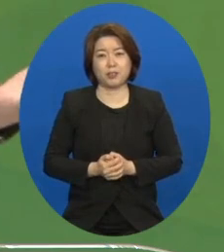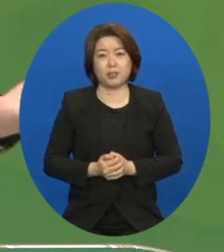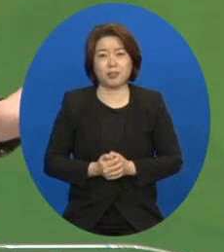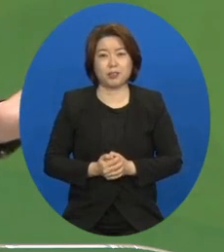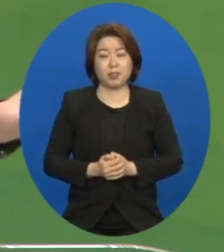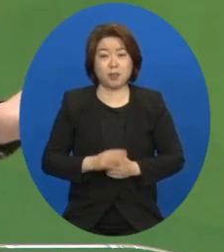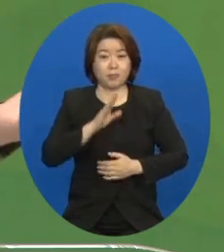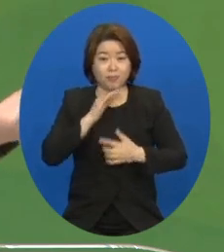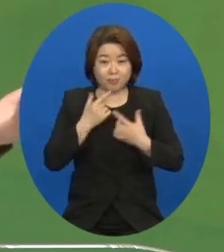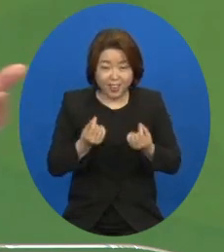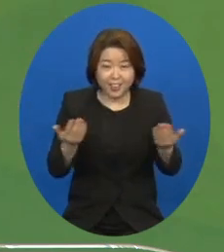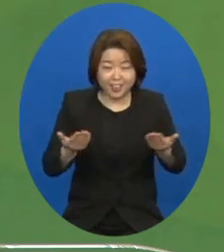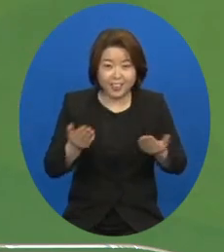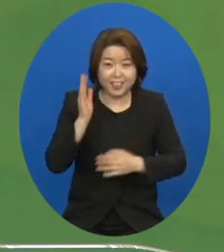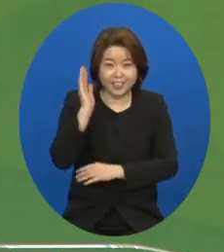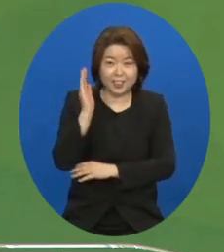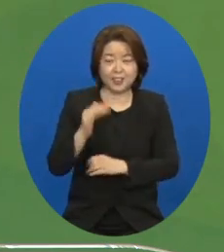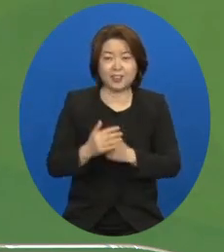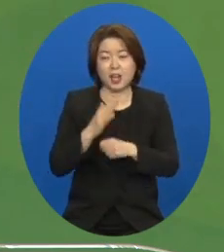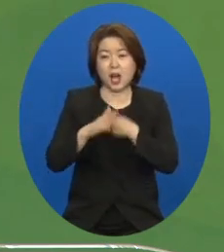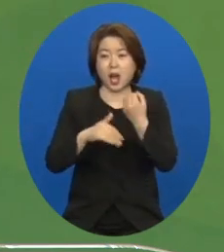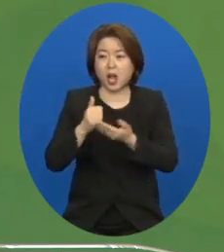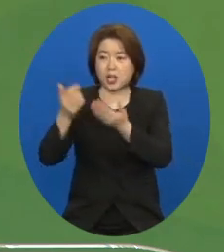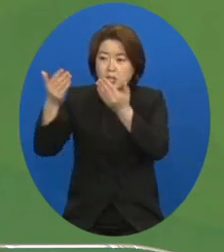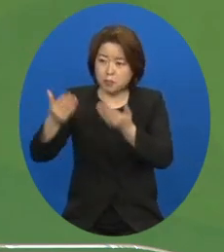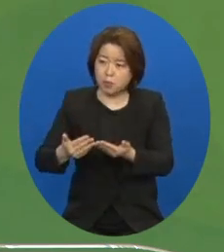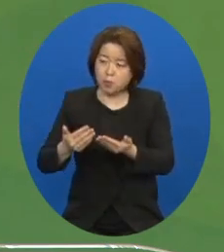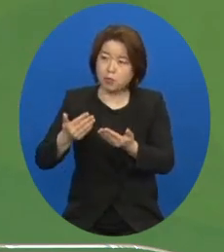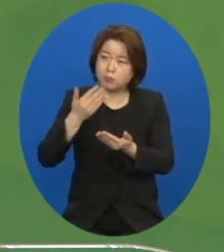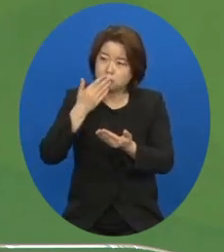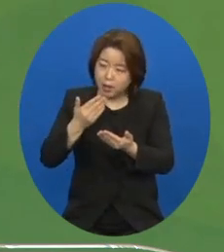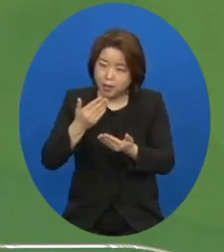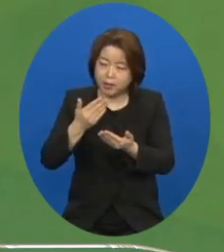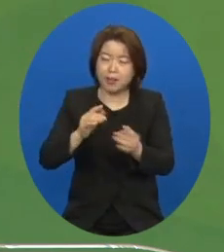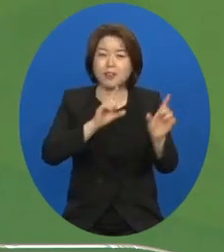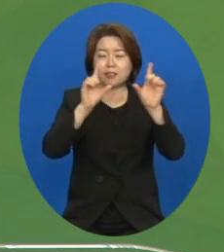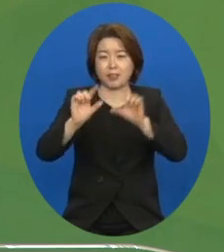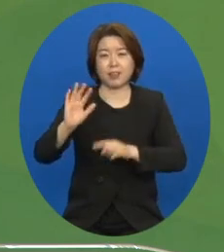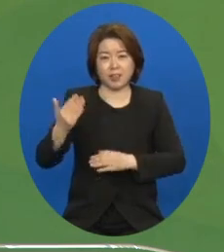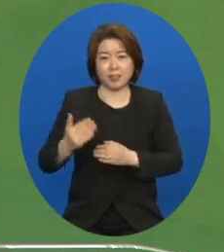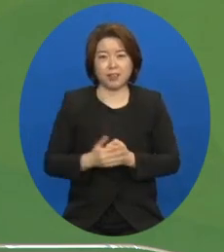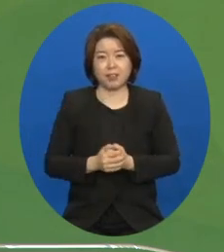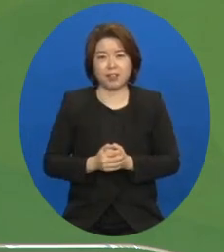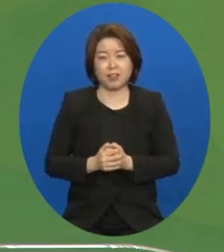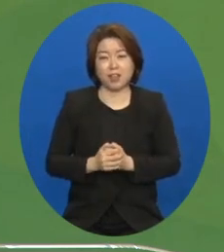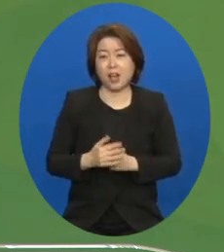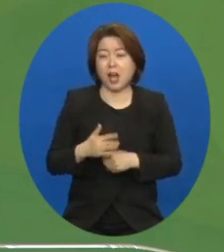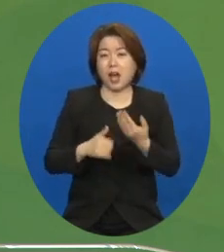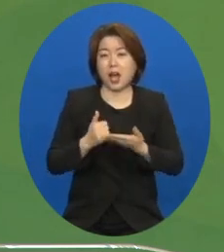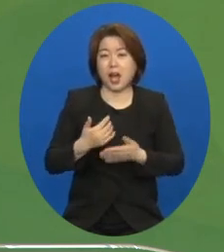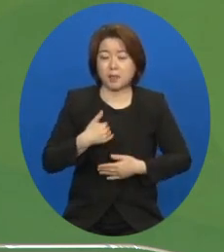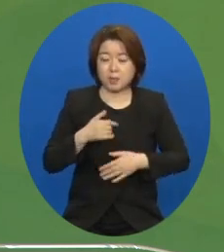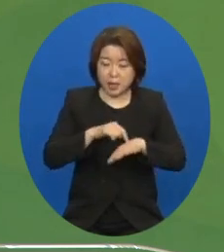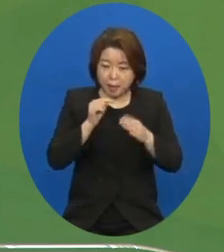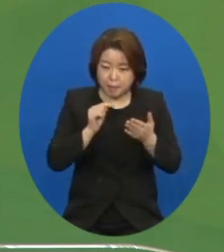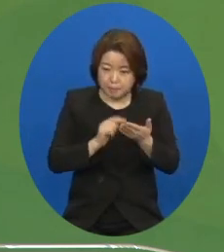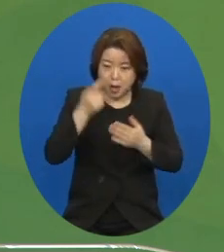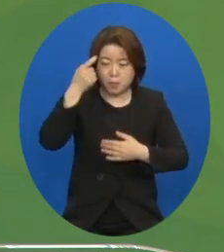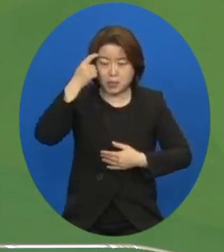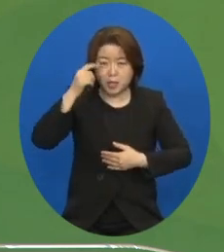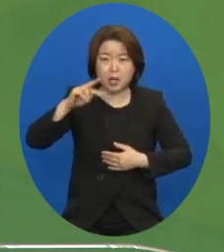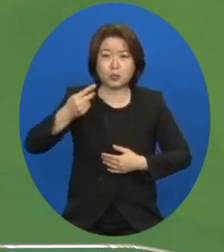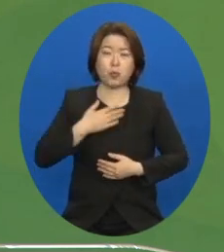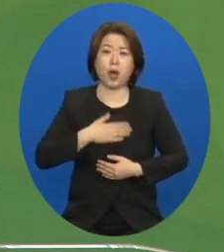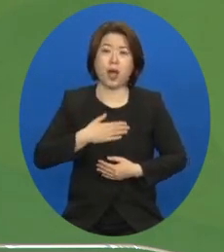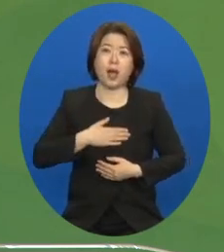너무 당연한 이야기잖아요. 하나님의 복을 주실 수 있도록 살아라. 그런데 하나님은 우리의 마음과 생각까지 아시는